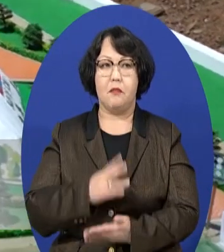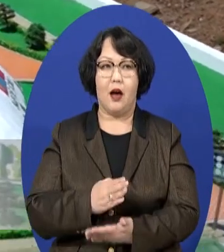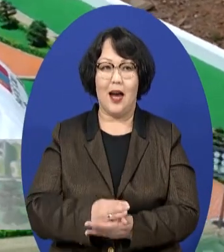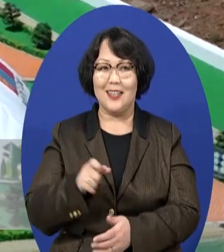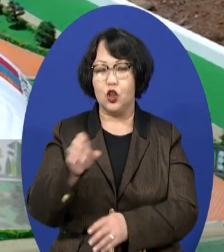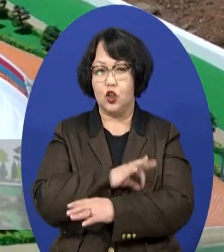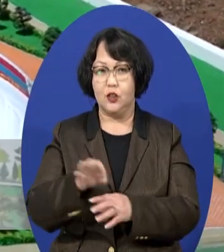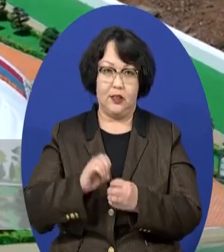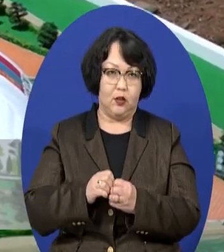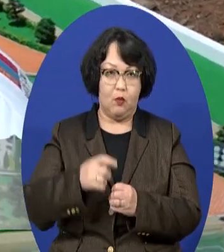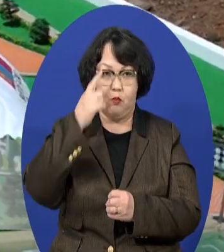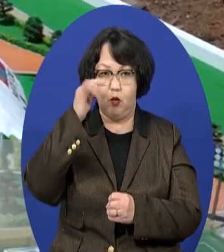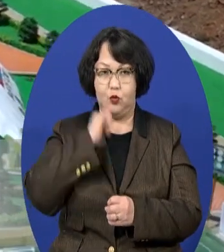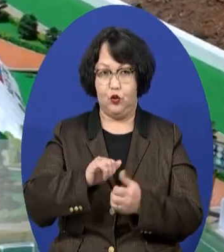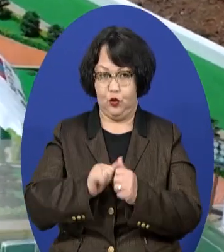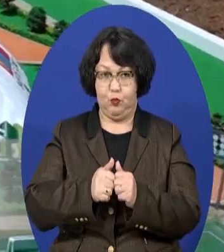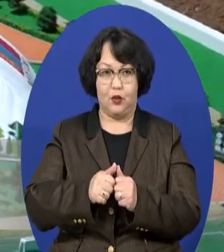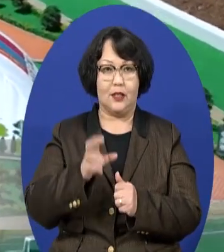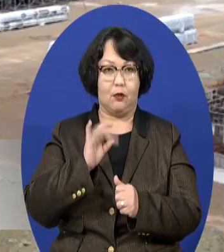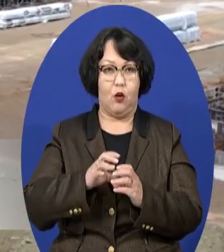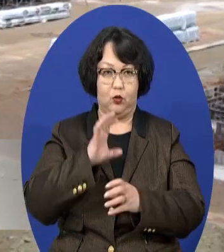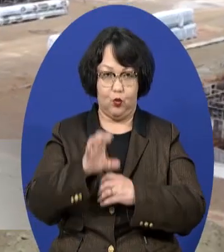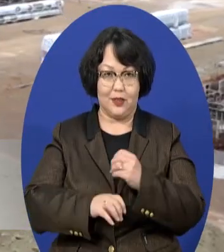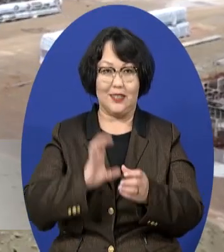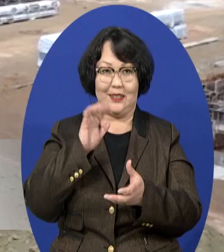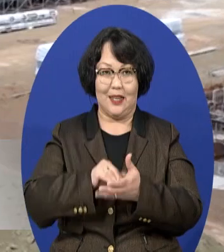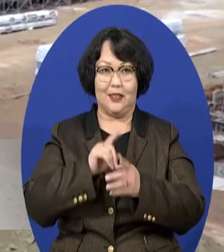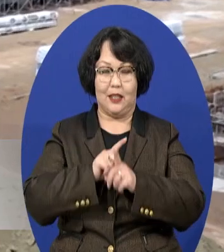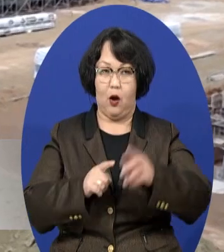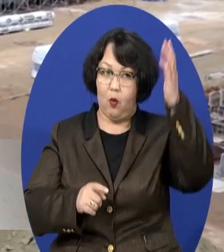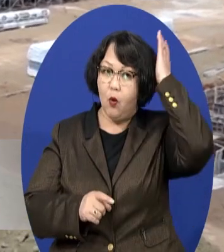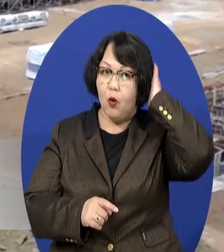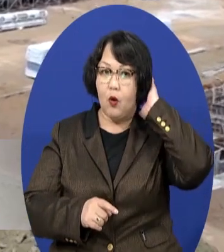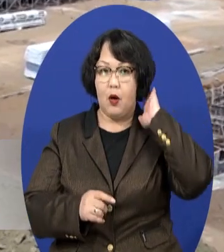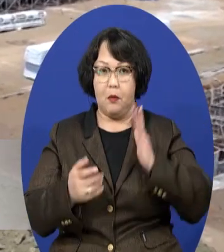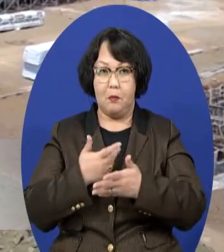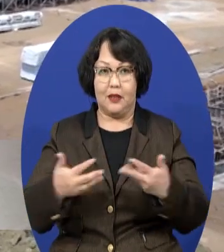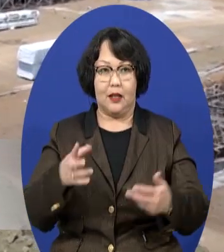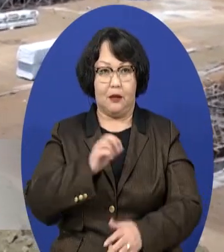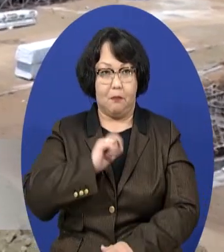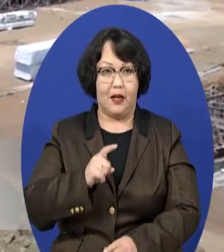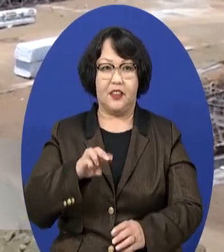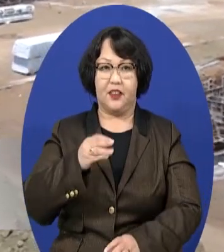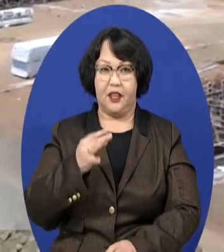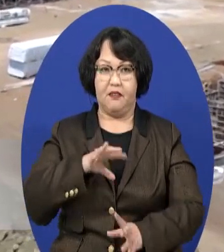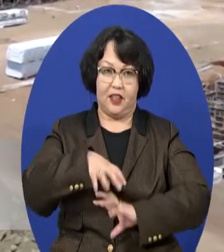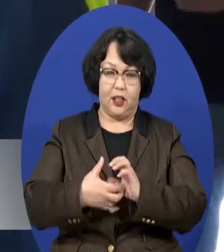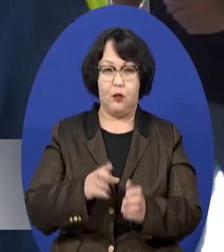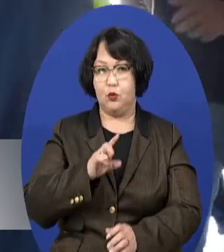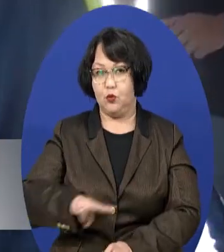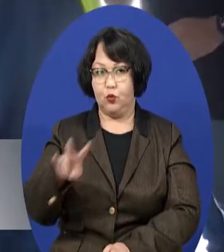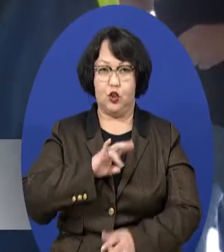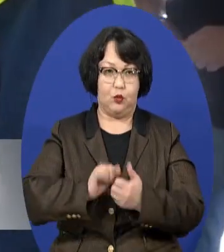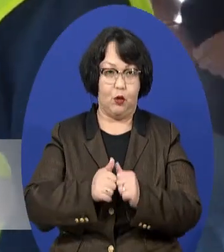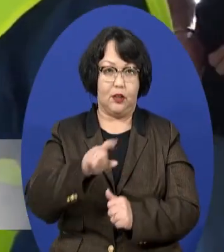Дээрх төслүүд хэрэгжснээр Монгол Улсын спортын салбарт олон улсын стандартад нийцсэн материалыг баазт авалж, Тэв дэлхийн бүсийн хэмжээний спортын тэмцээн